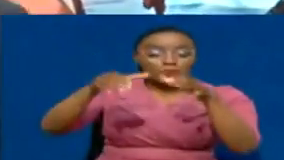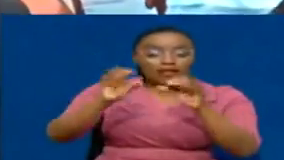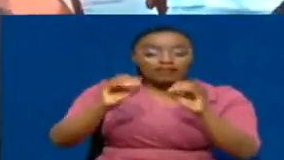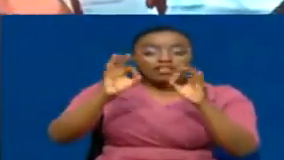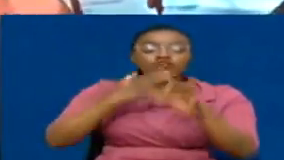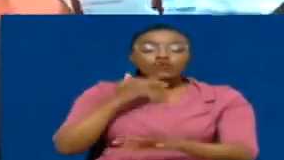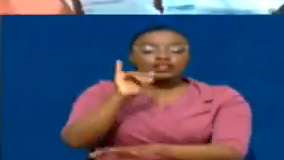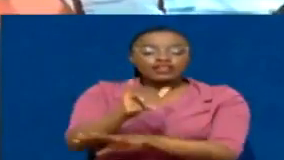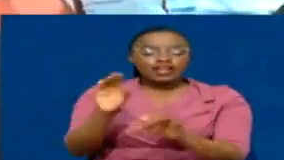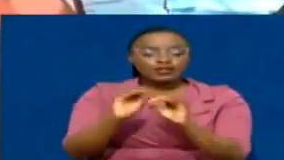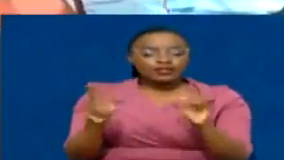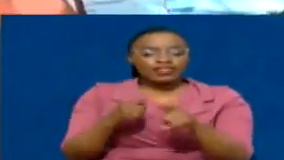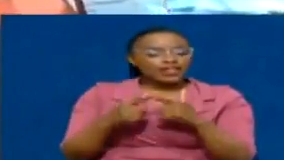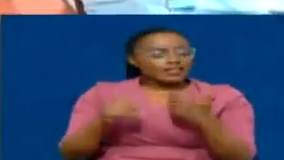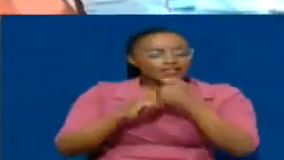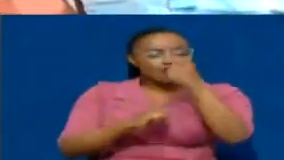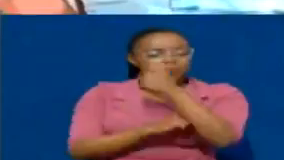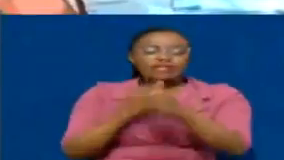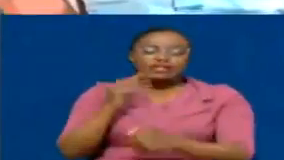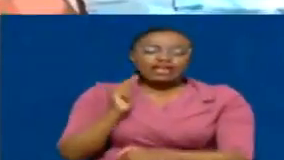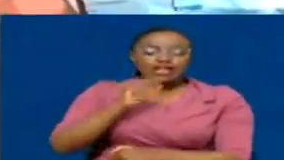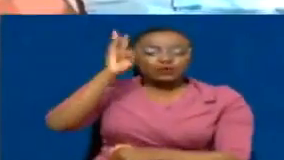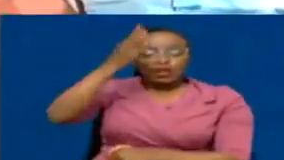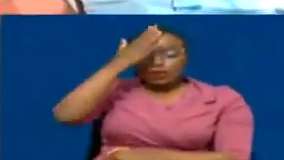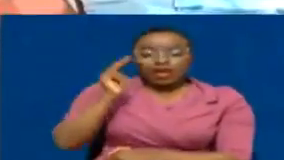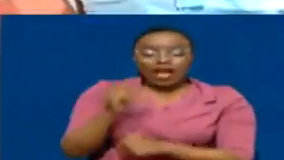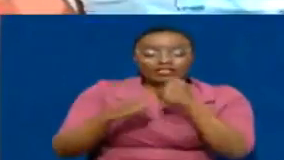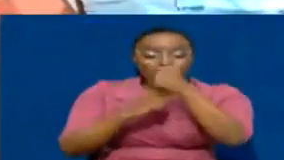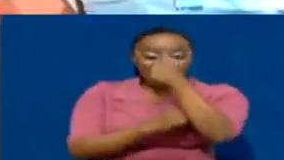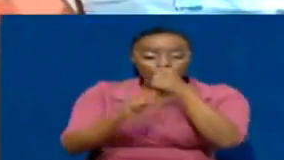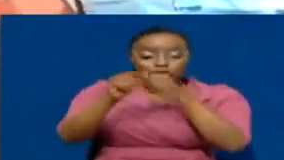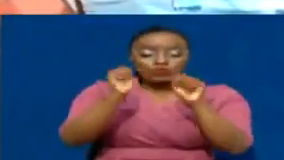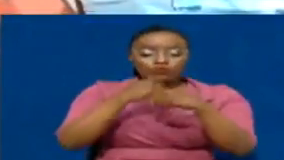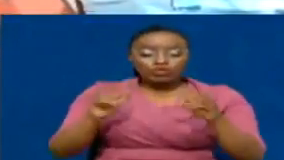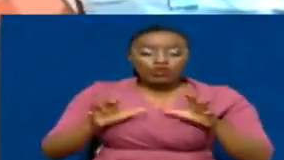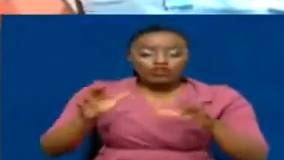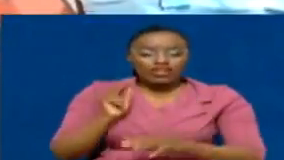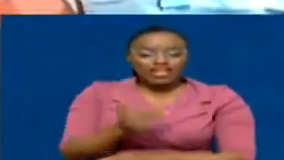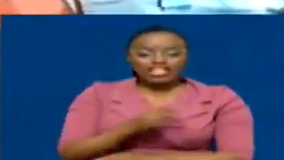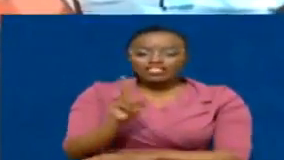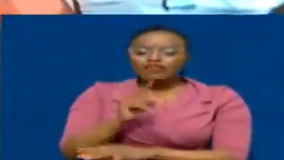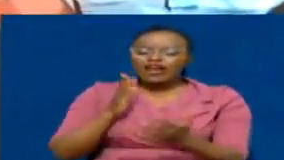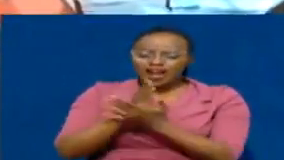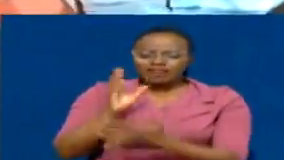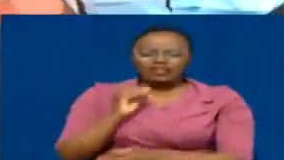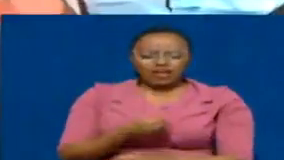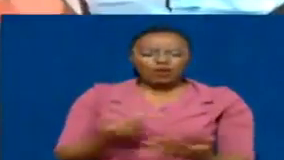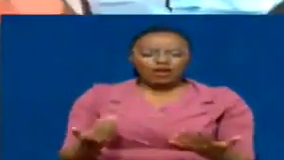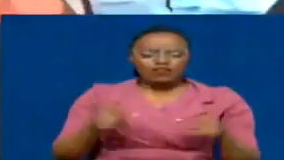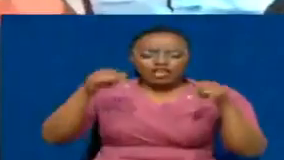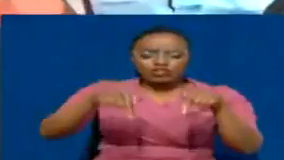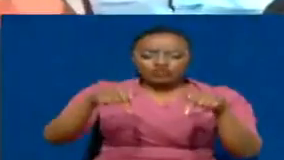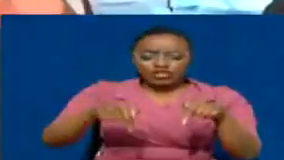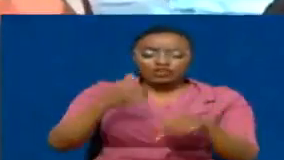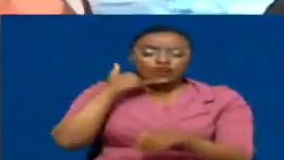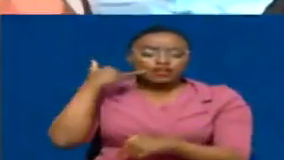Kama hutaki tukunge mkono utasema, kwa sababu hatuwezi kukunga mkono kwa nguvu. Lakini ni haki yetu. Leo